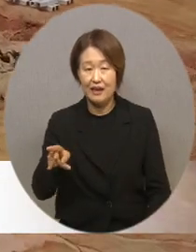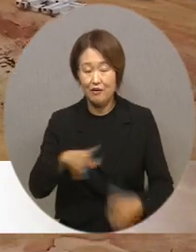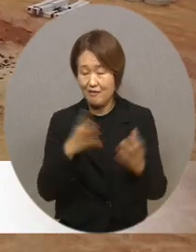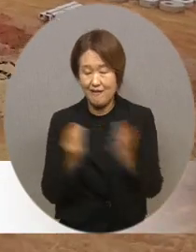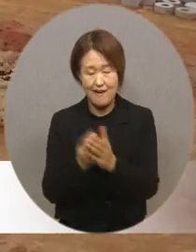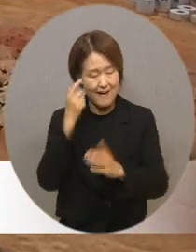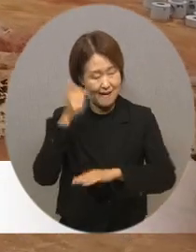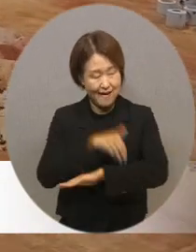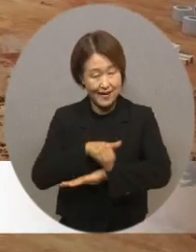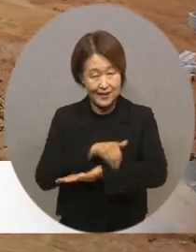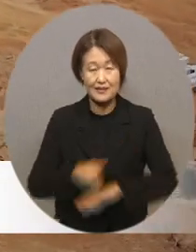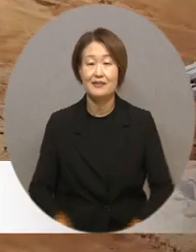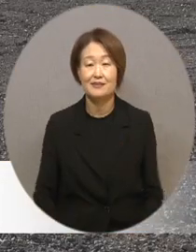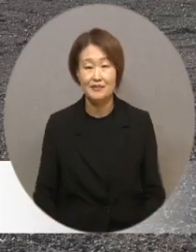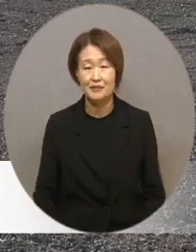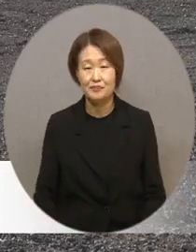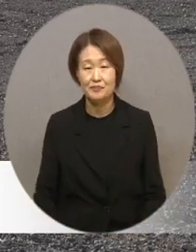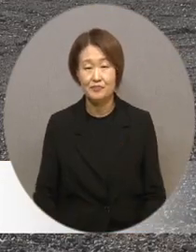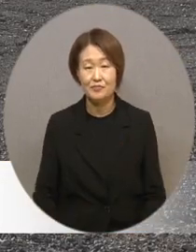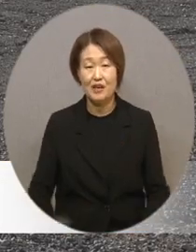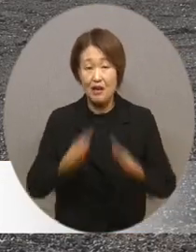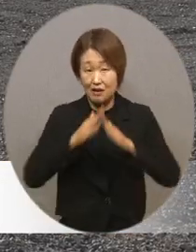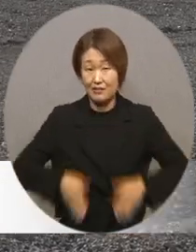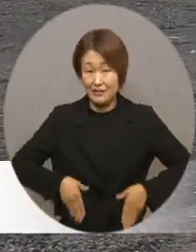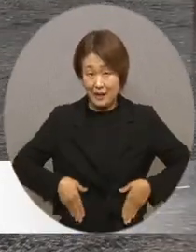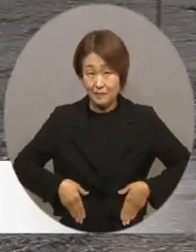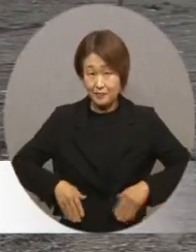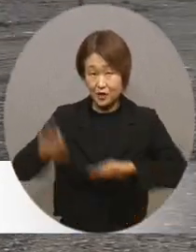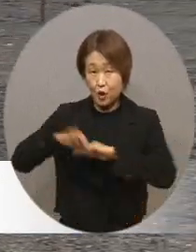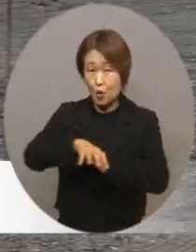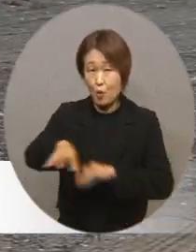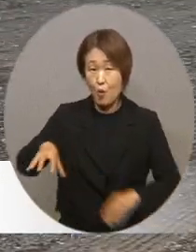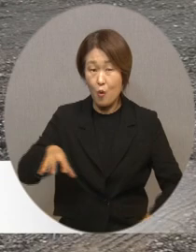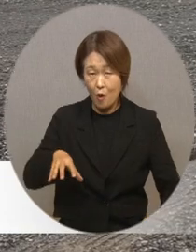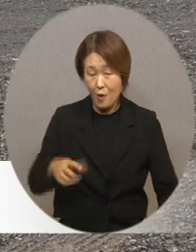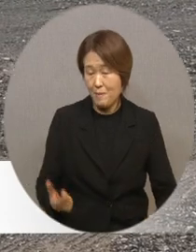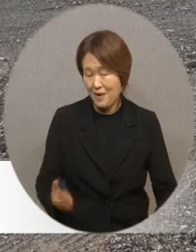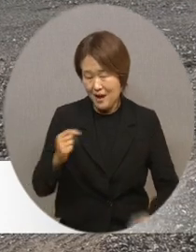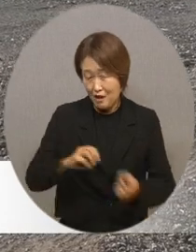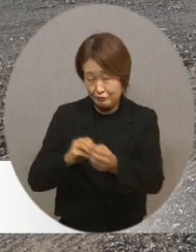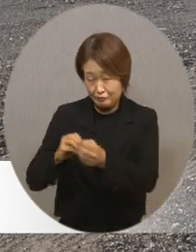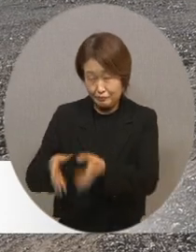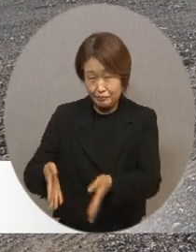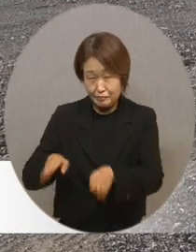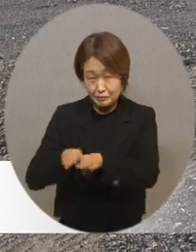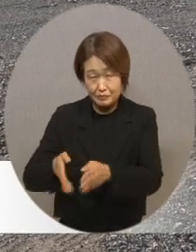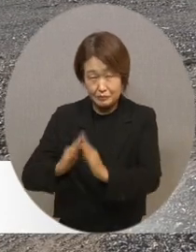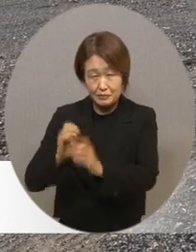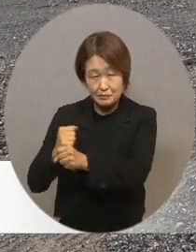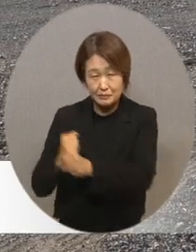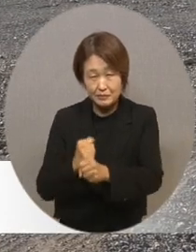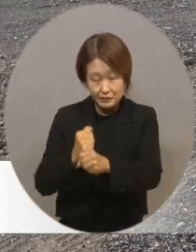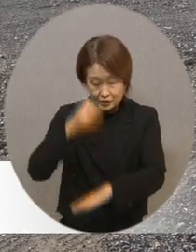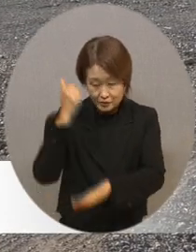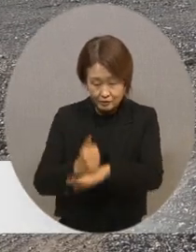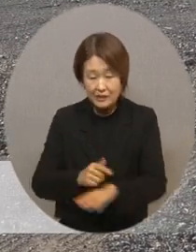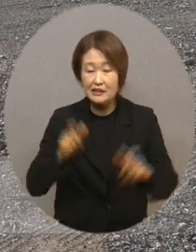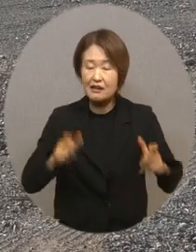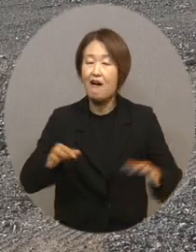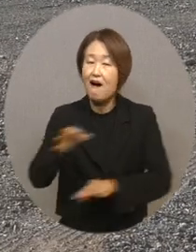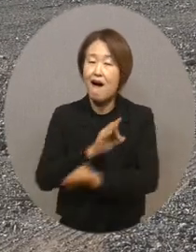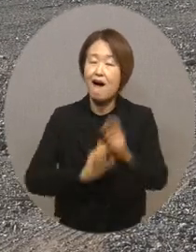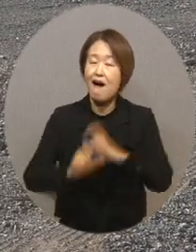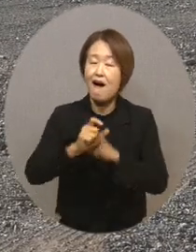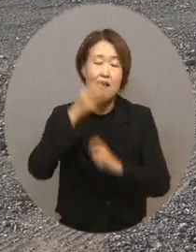완료할 계획입니다. 전남 서남권 산단 조성이 탄력을 받으며 지역 경제에 활기를 불어넣을 것으로